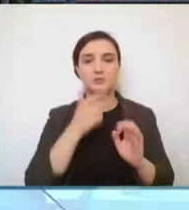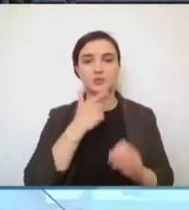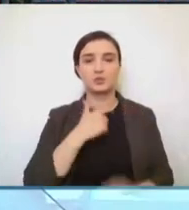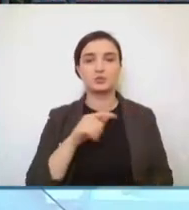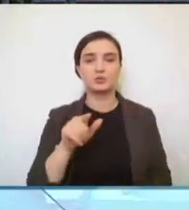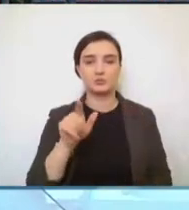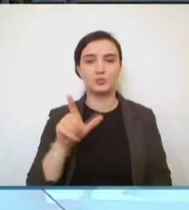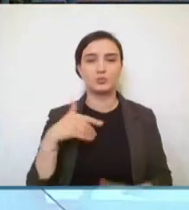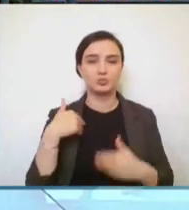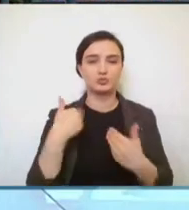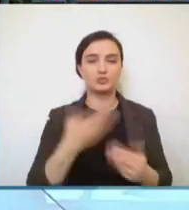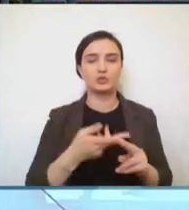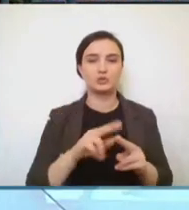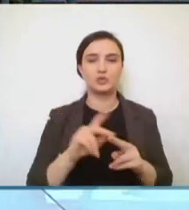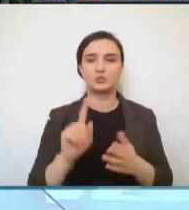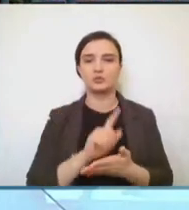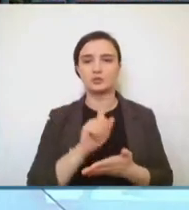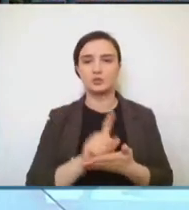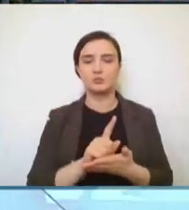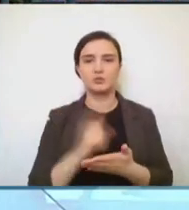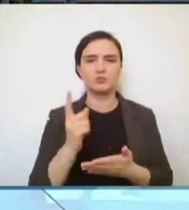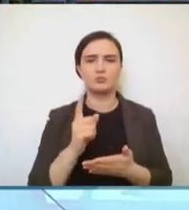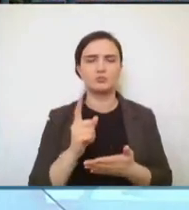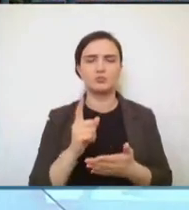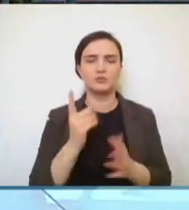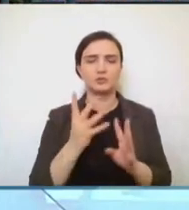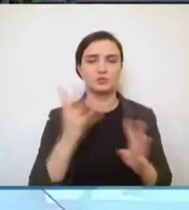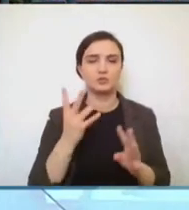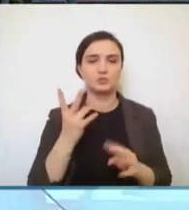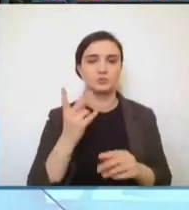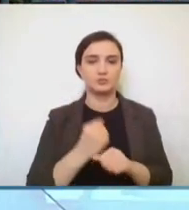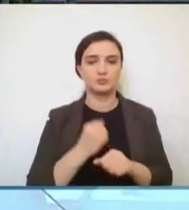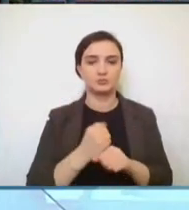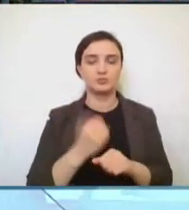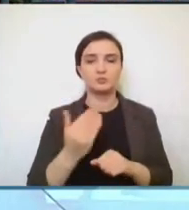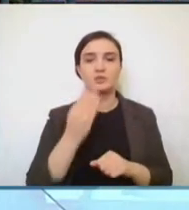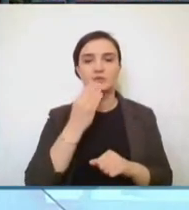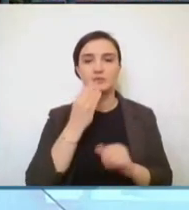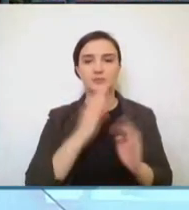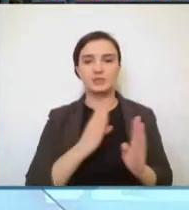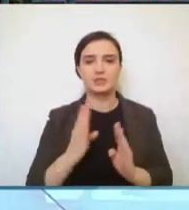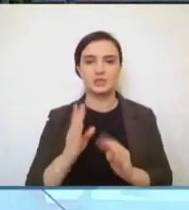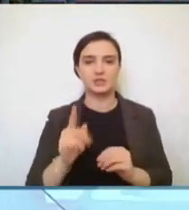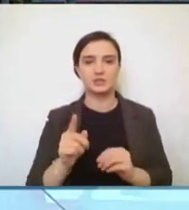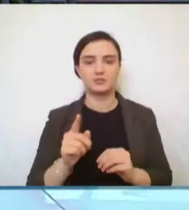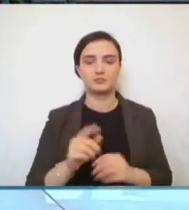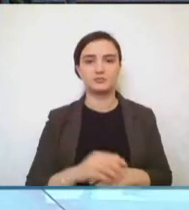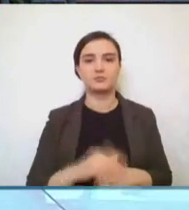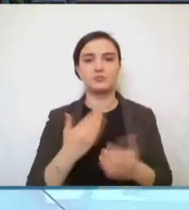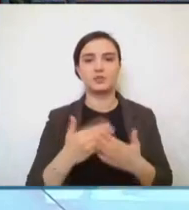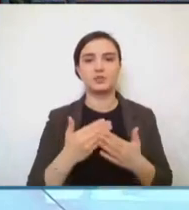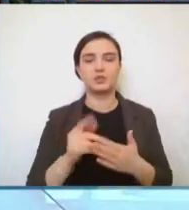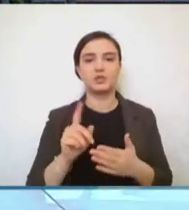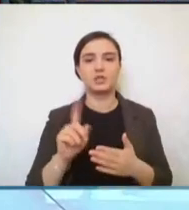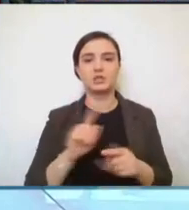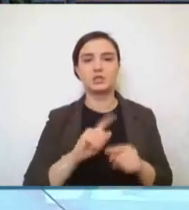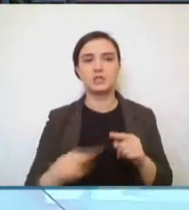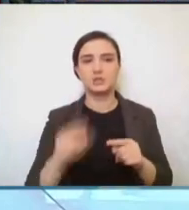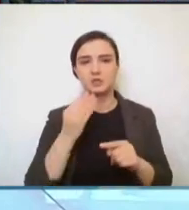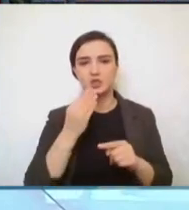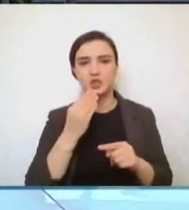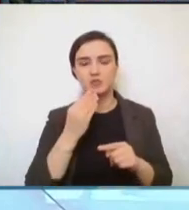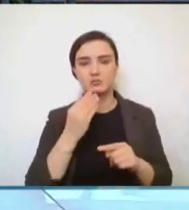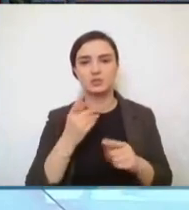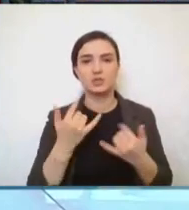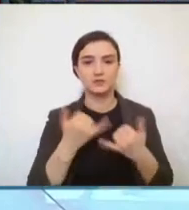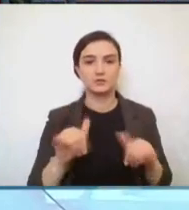ეს აუცილებელია, უპირობოდ იგულისხმება, არამედ მისი კვების წესი. მაგალითად, რას ისწრაფით ჭამთ? გაგიკურდებათ,